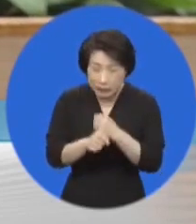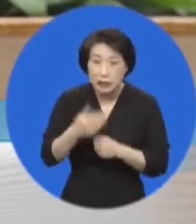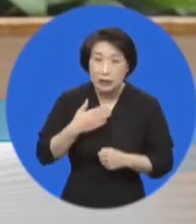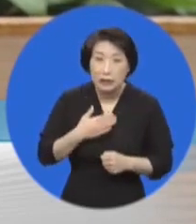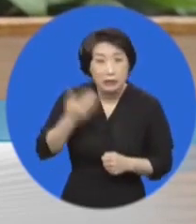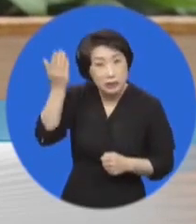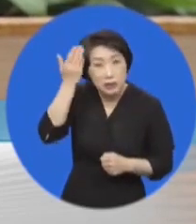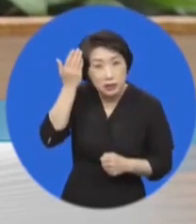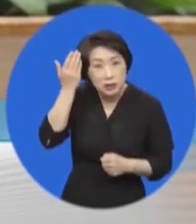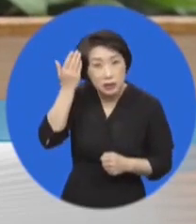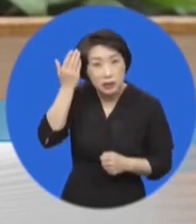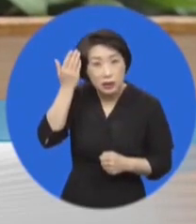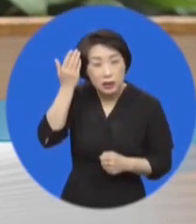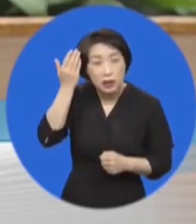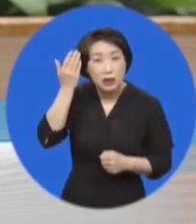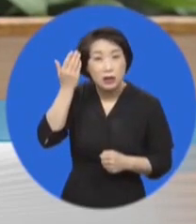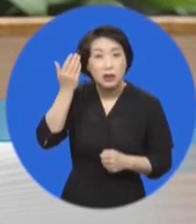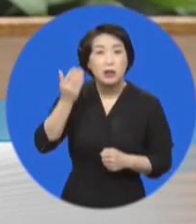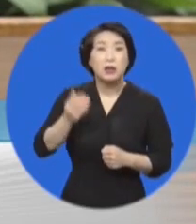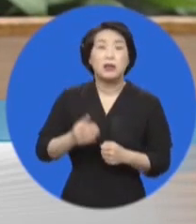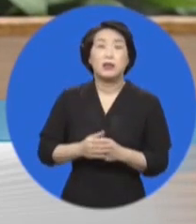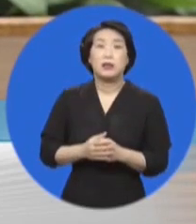진리를 지식을